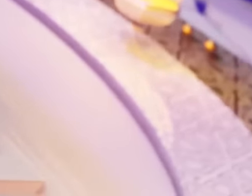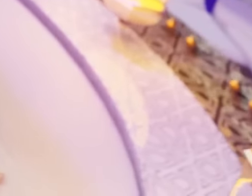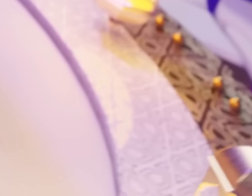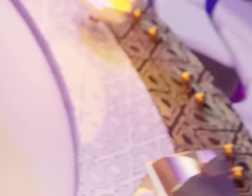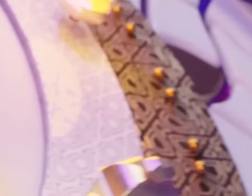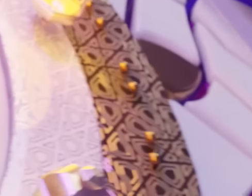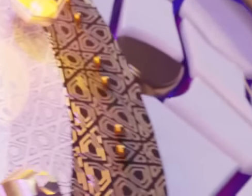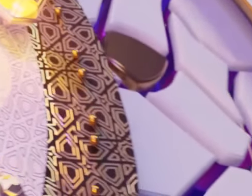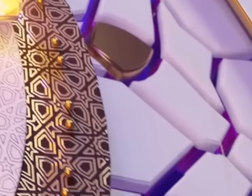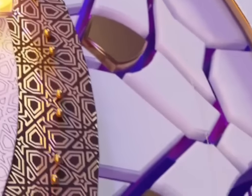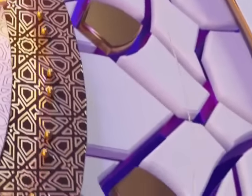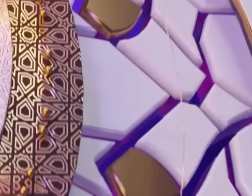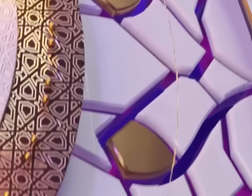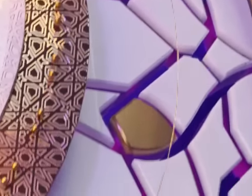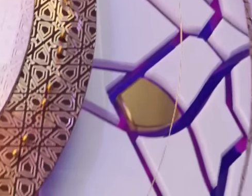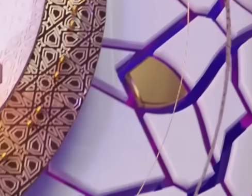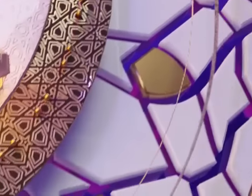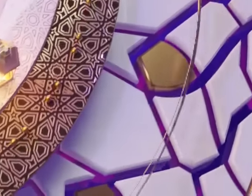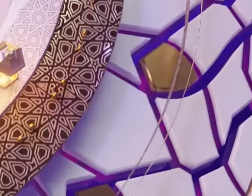rabbal